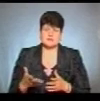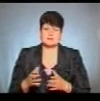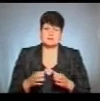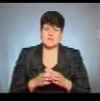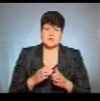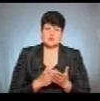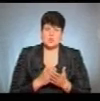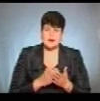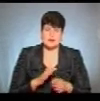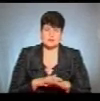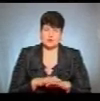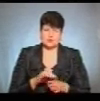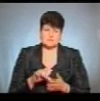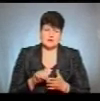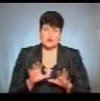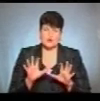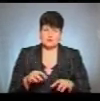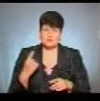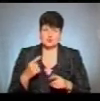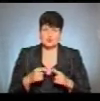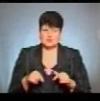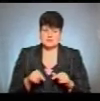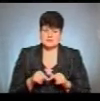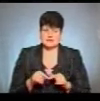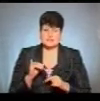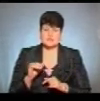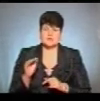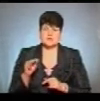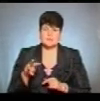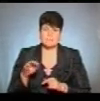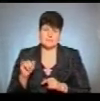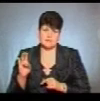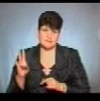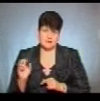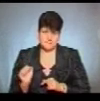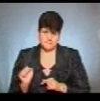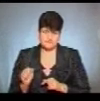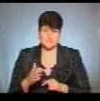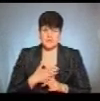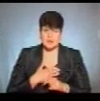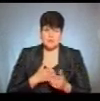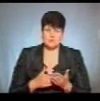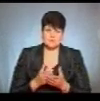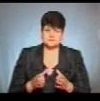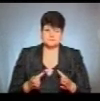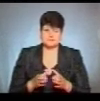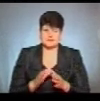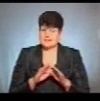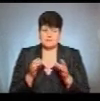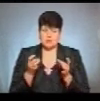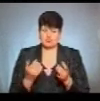партії «Слуга народу» представляє голова обласної організації цієї партії Ігор Жмінка. Наша політична сила не просто